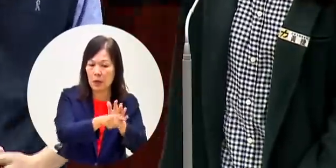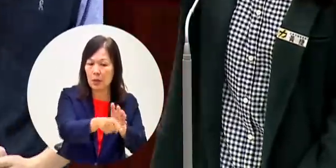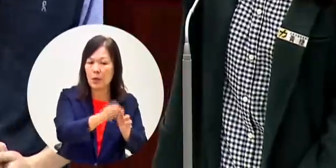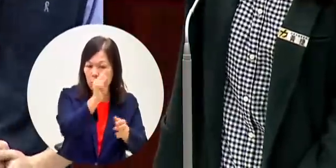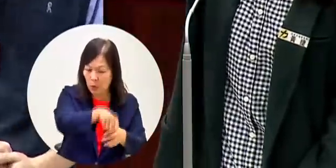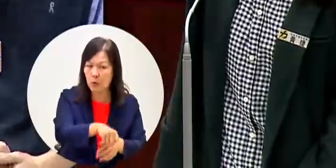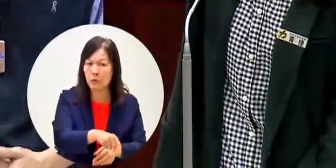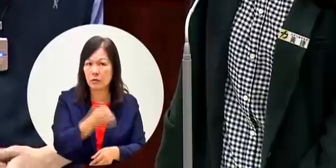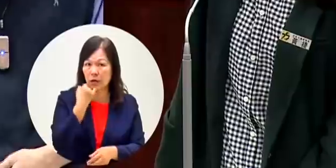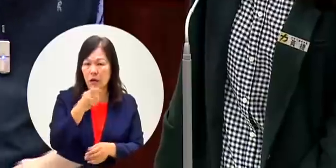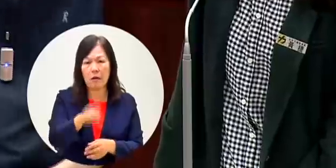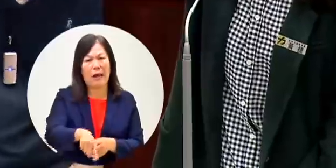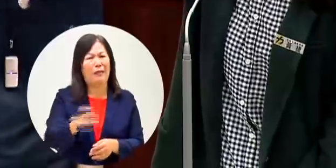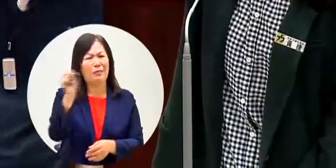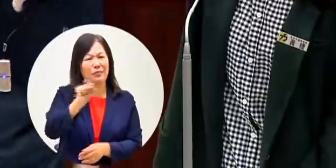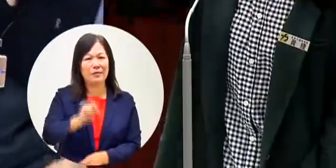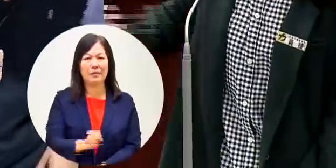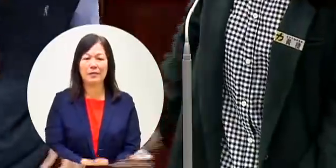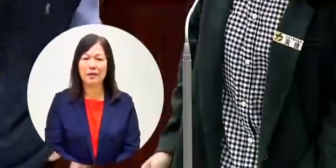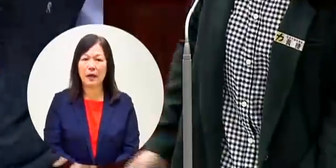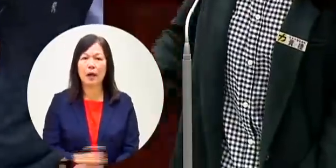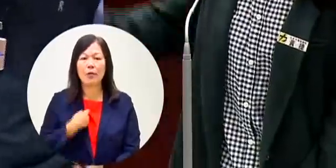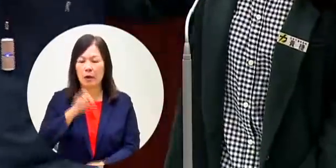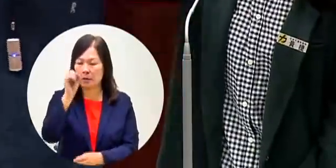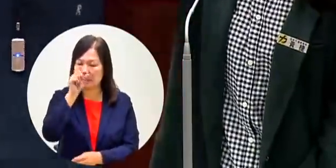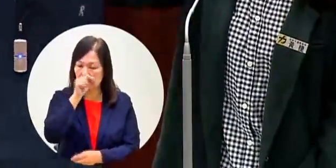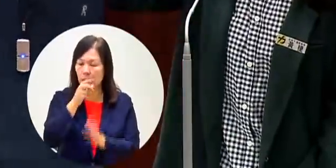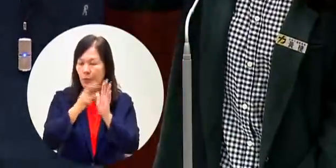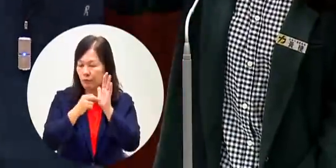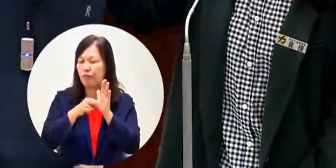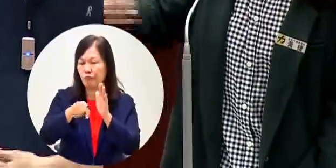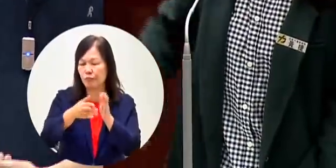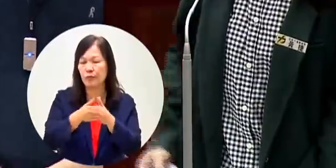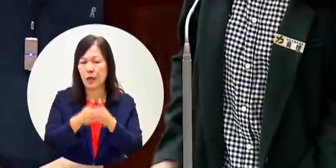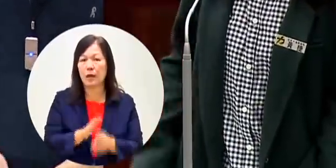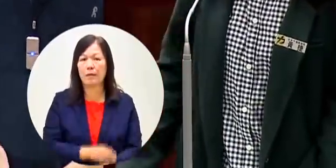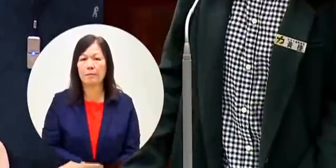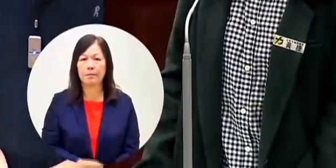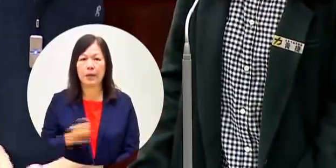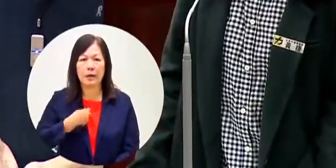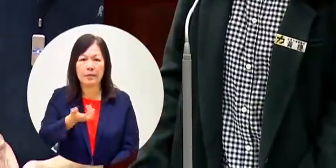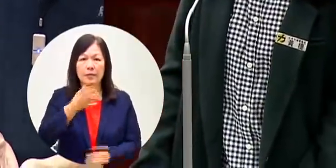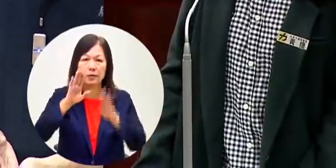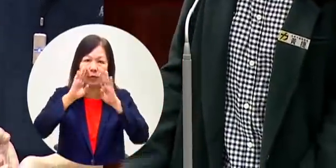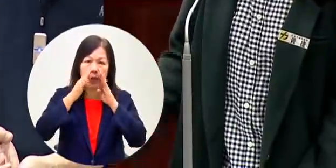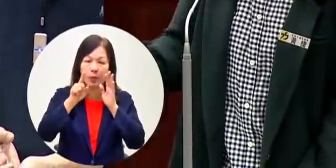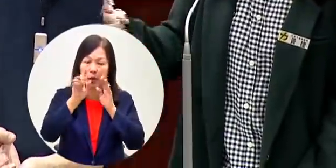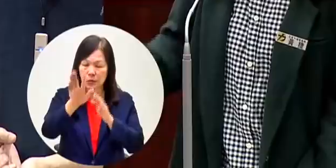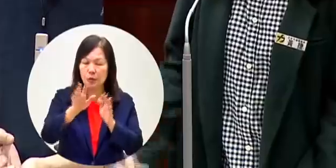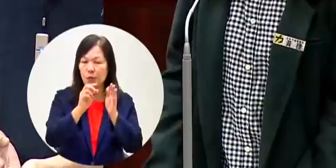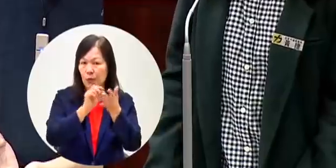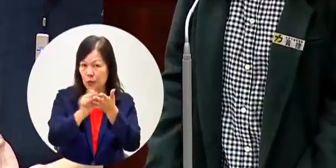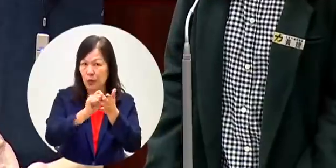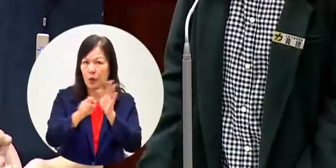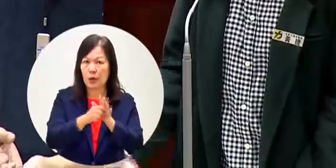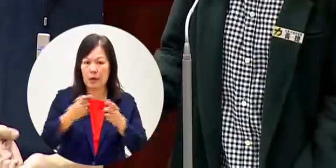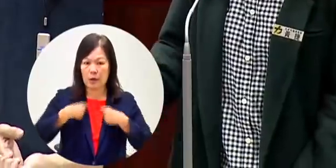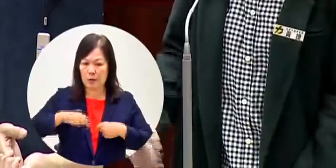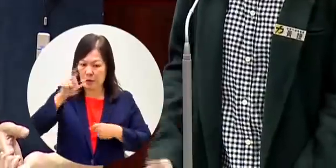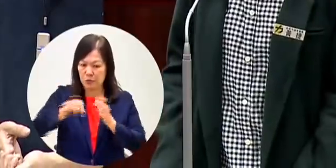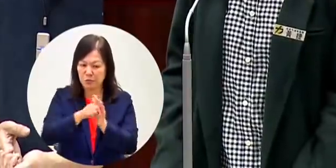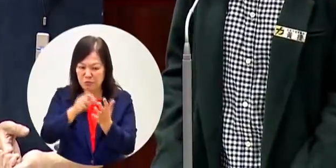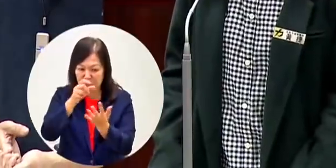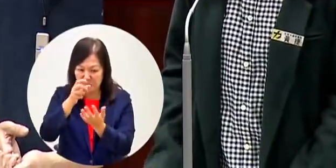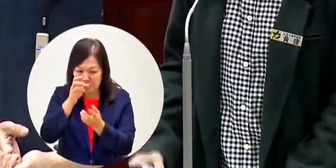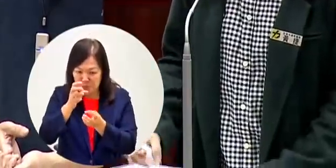员特别澄清一下。 好，那我们看一下当时脸书上的内容，牧师是说他会谨慎选择教育局长，然后带来给牧师看，